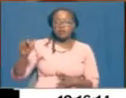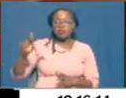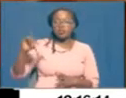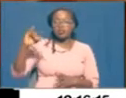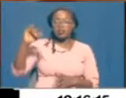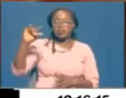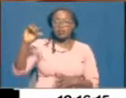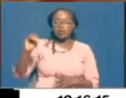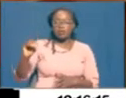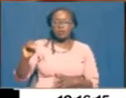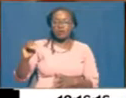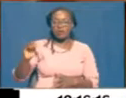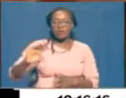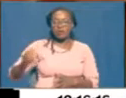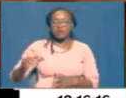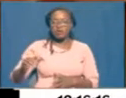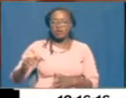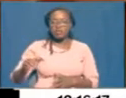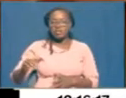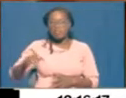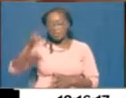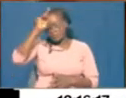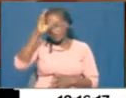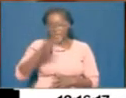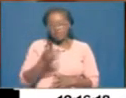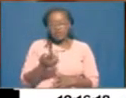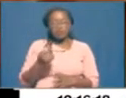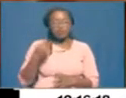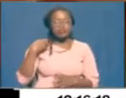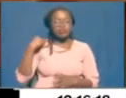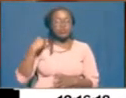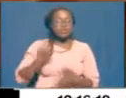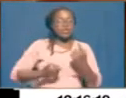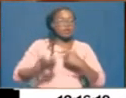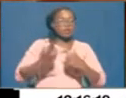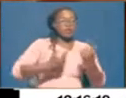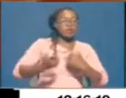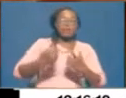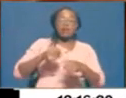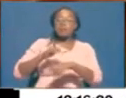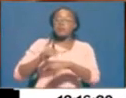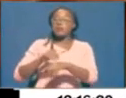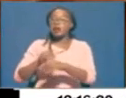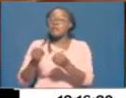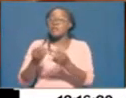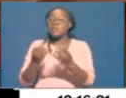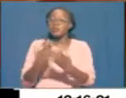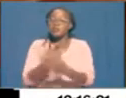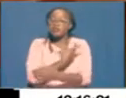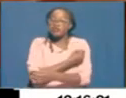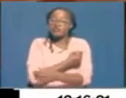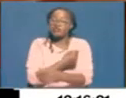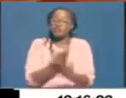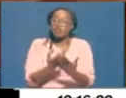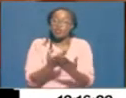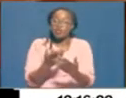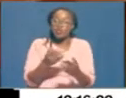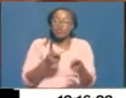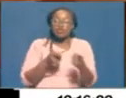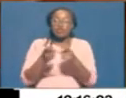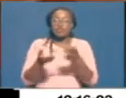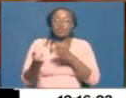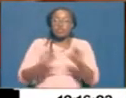kaunti hiyo wametakiwa kujitokeza kuchanjwa ili kudhibiti idadi ya vifo vinavyotokana na ugonjwa COVID-19. Wakiongea